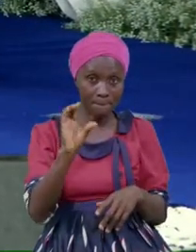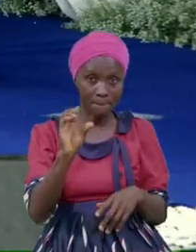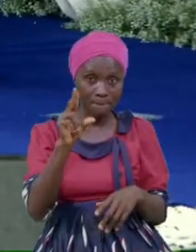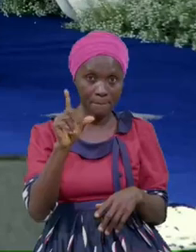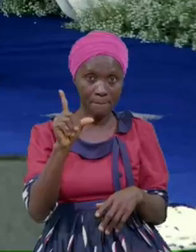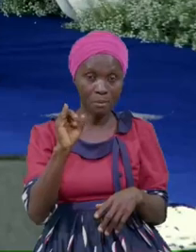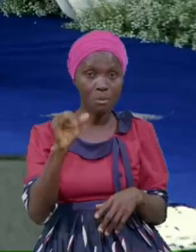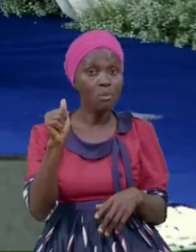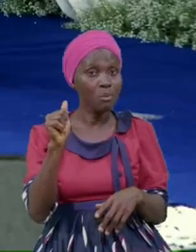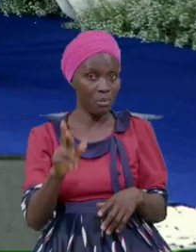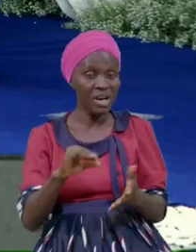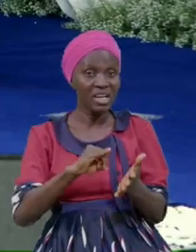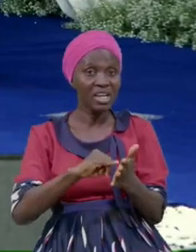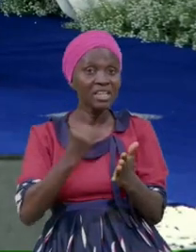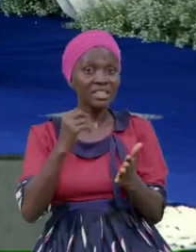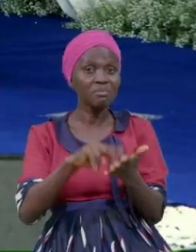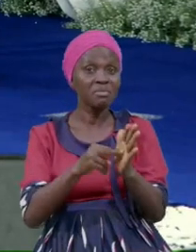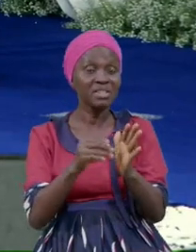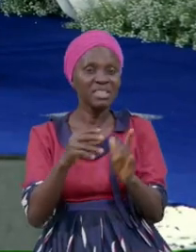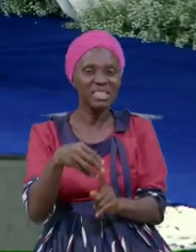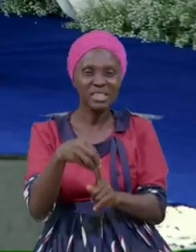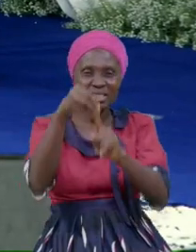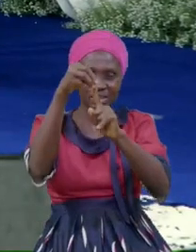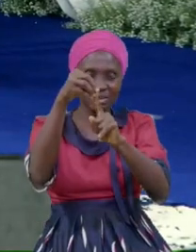distingué. Le peuple différent.